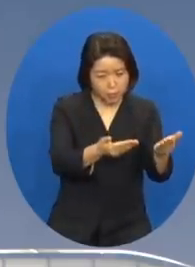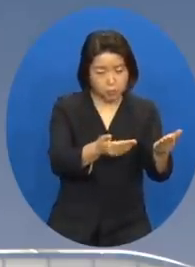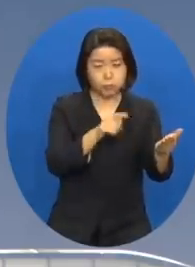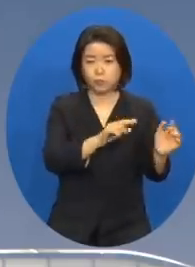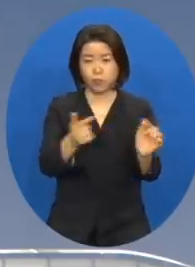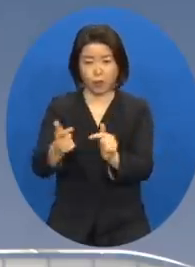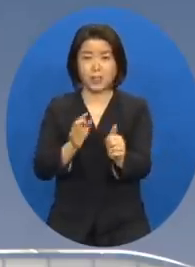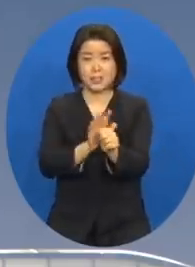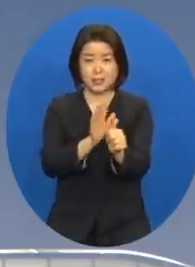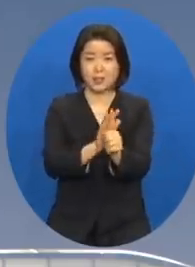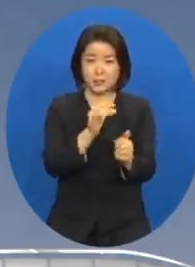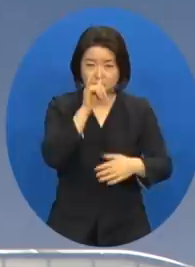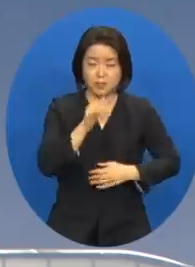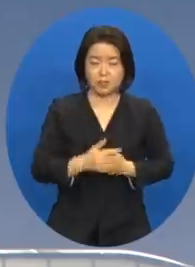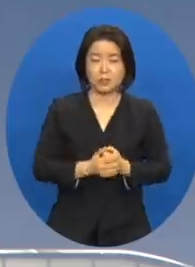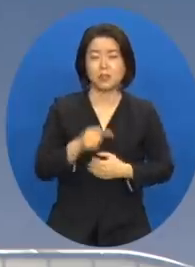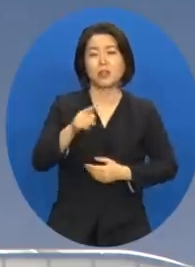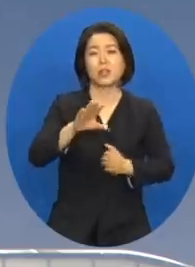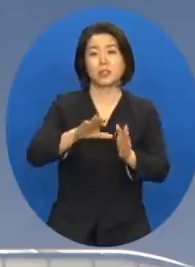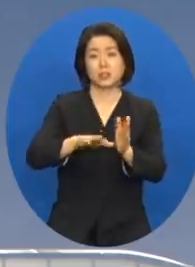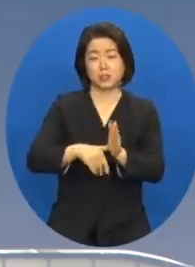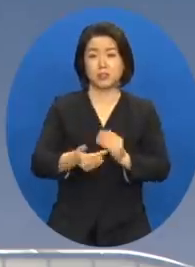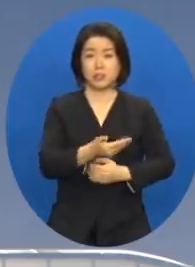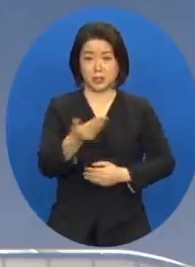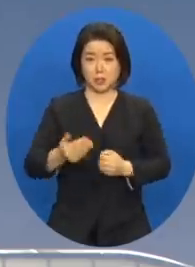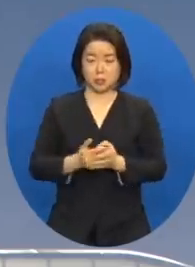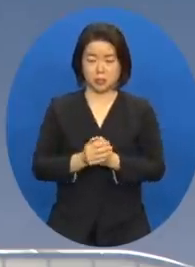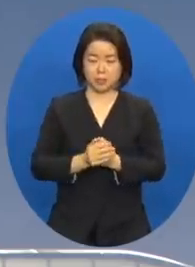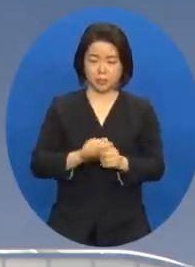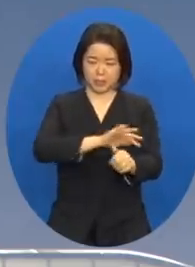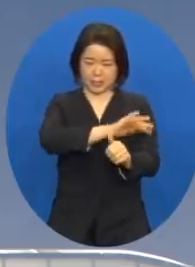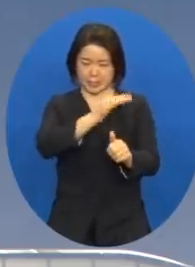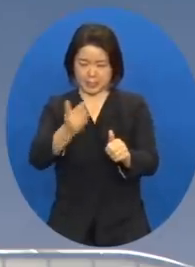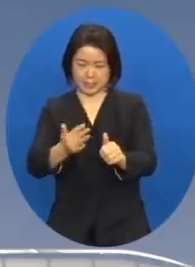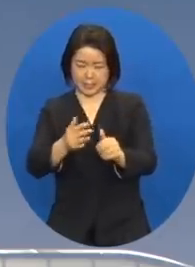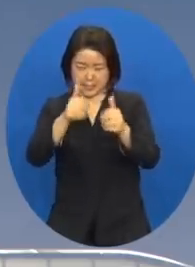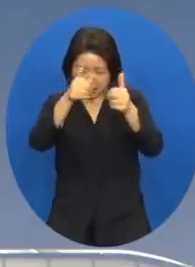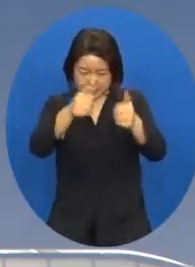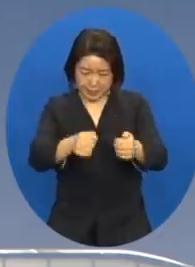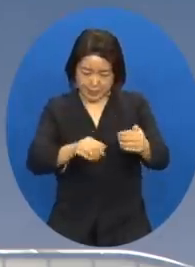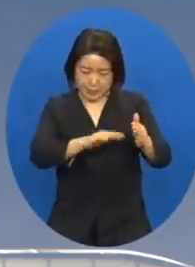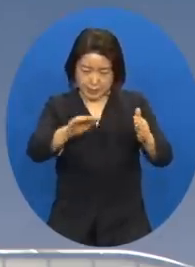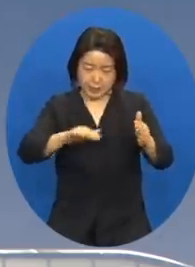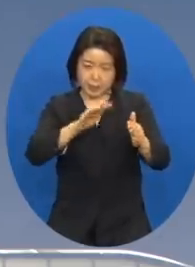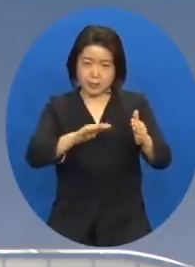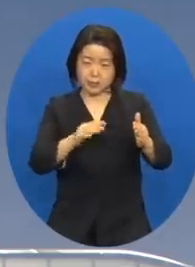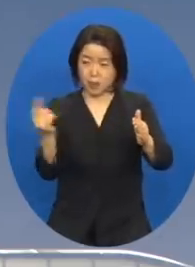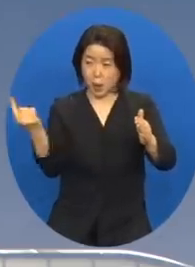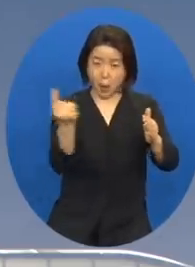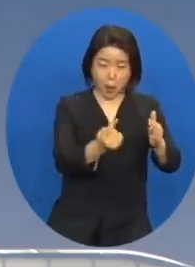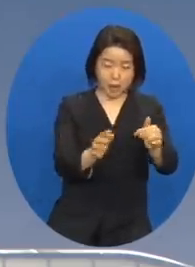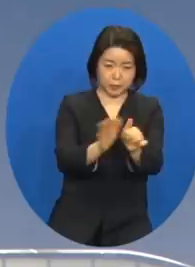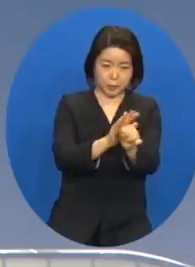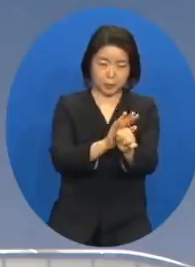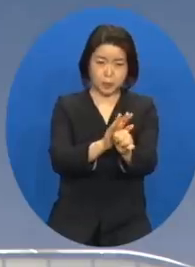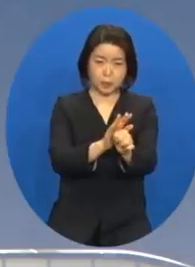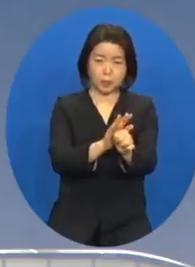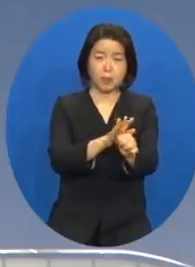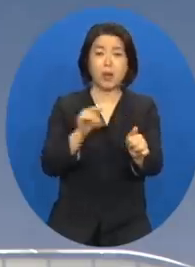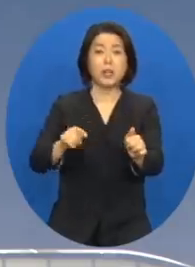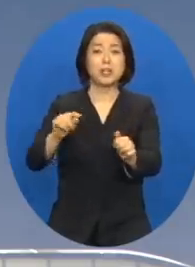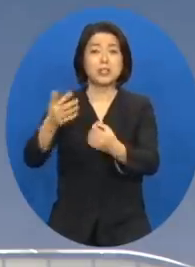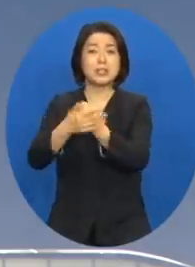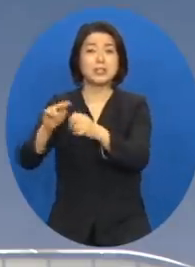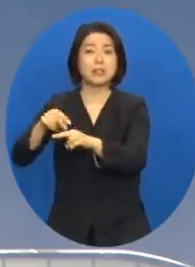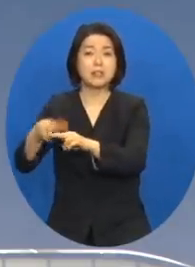하지요. 그럴 때 여러분 그 장례가 난 가정에 가서 위로하는 게 위로의 은사고 그 장례가